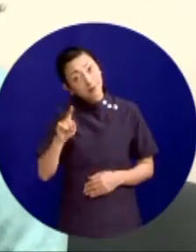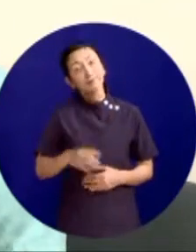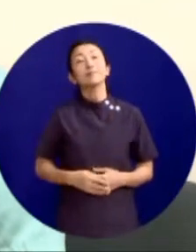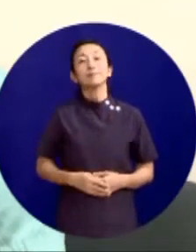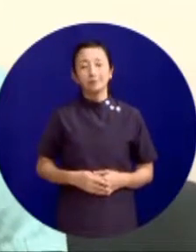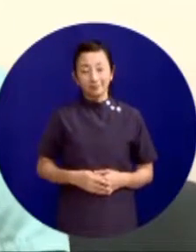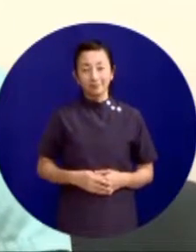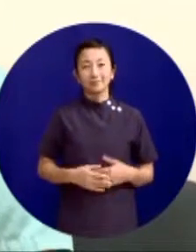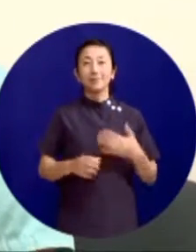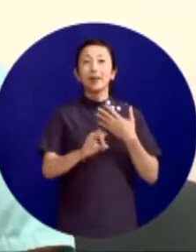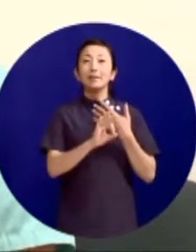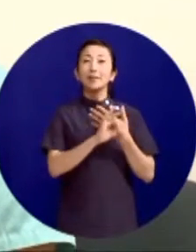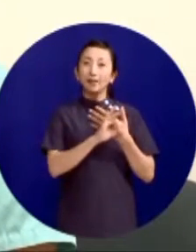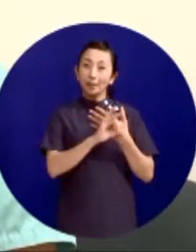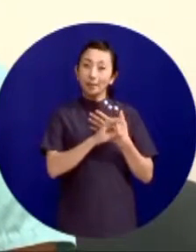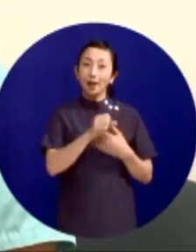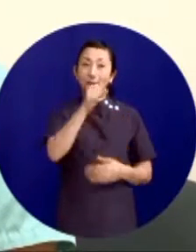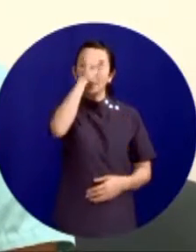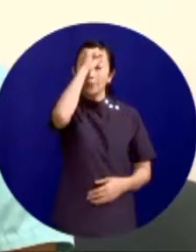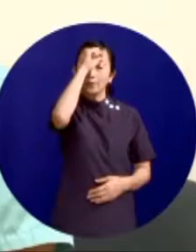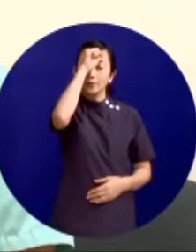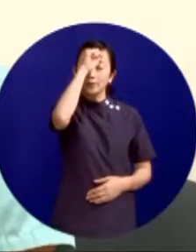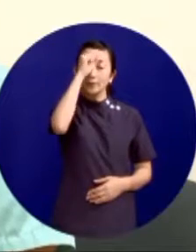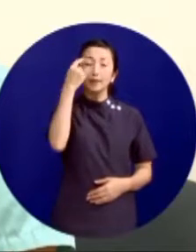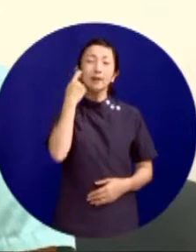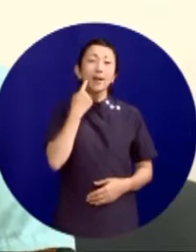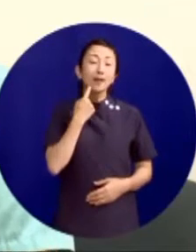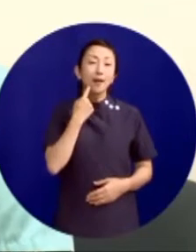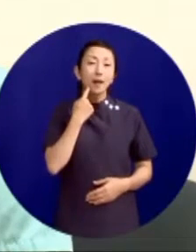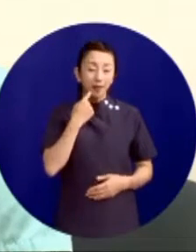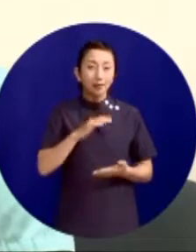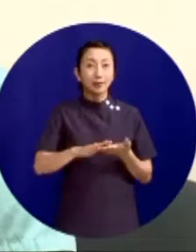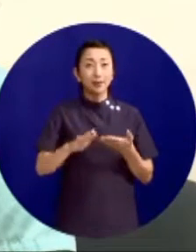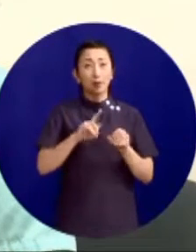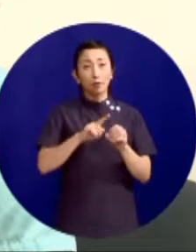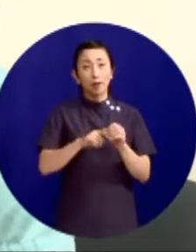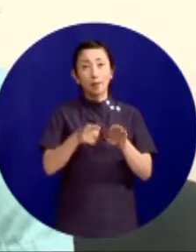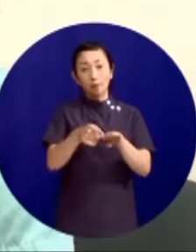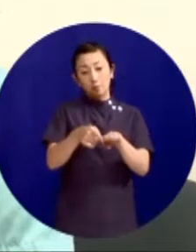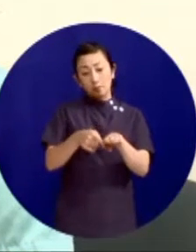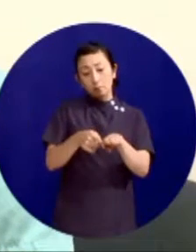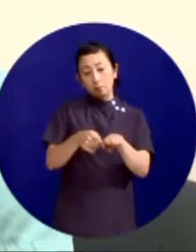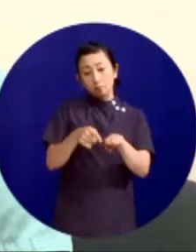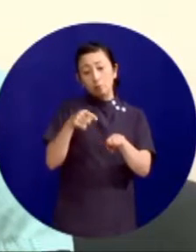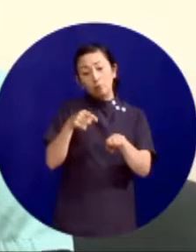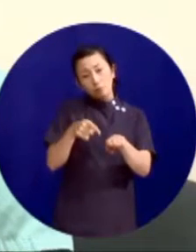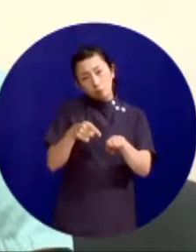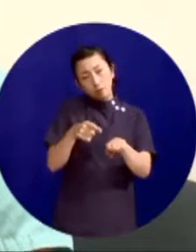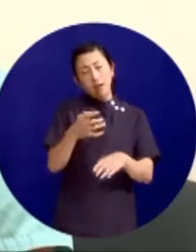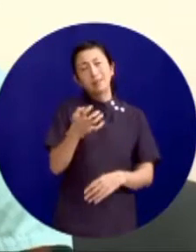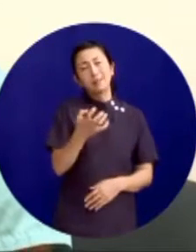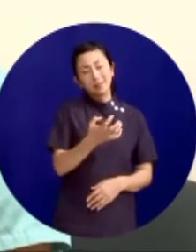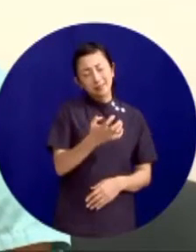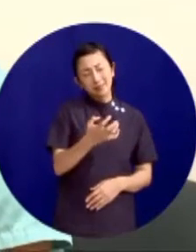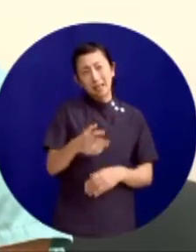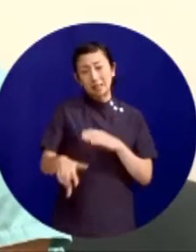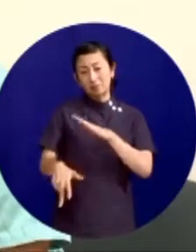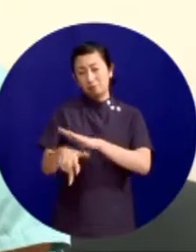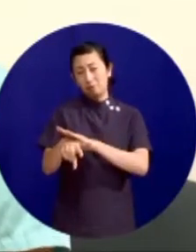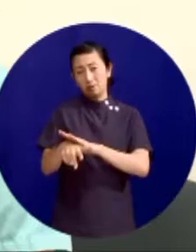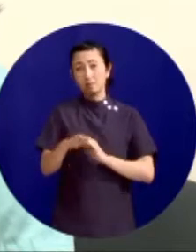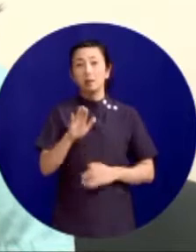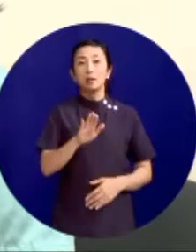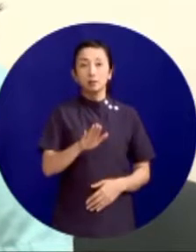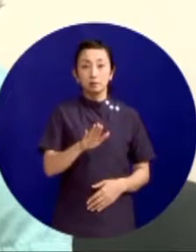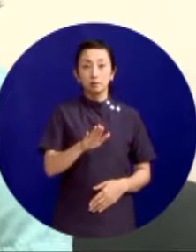皆さんがいろいろな病気や怪我を治すために受ける手術などでは、体にメスを入れるために痛みと大きなストレスがかかります